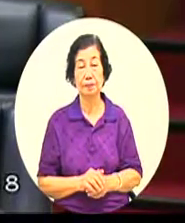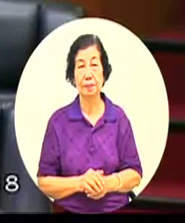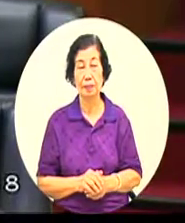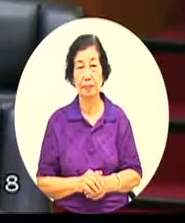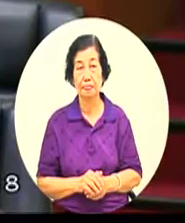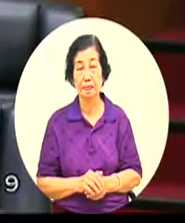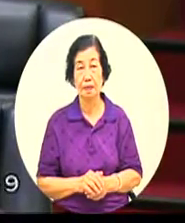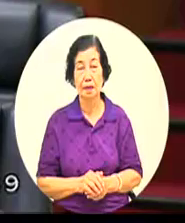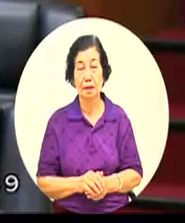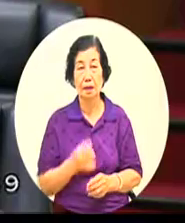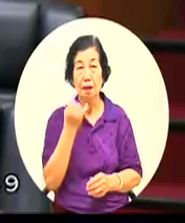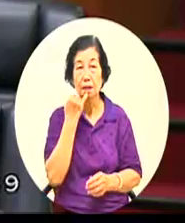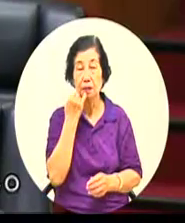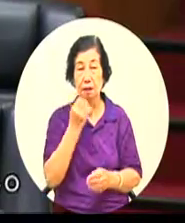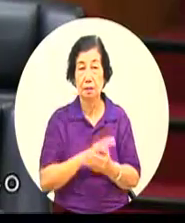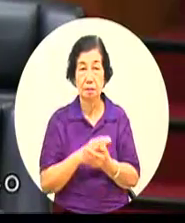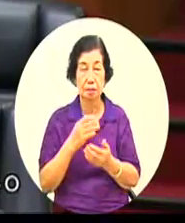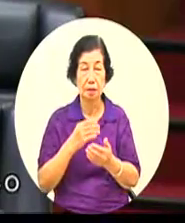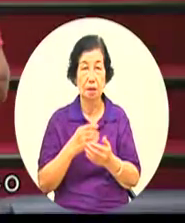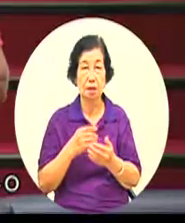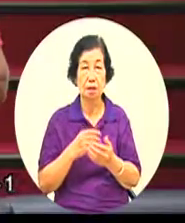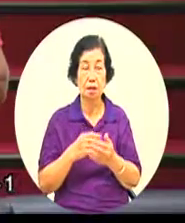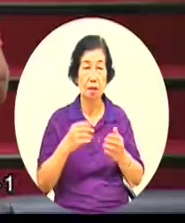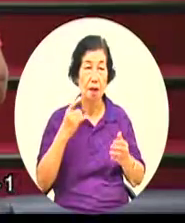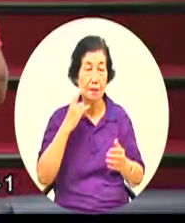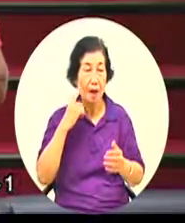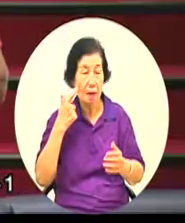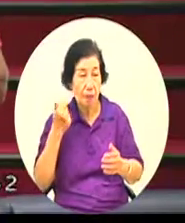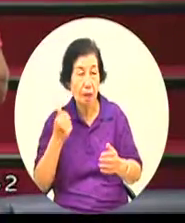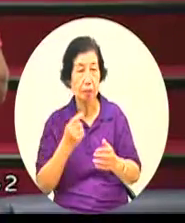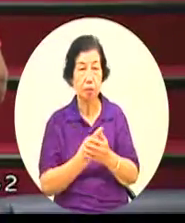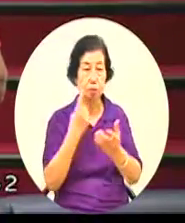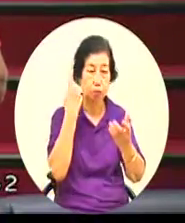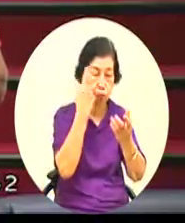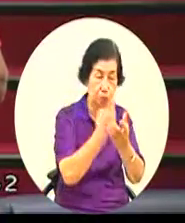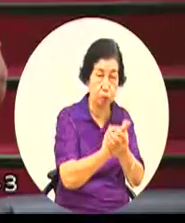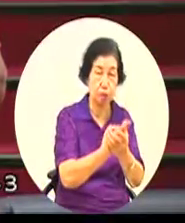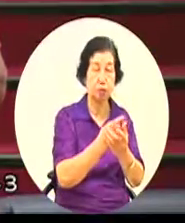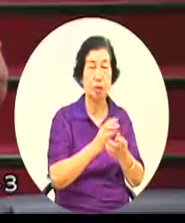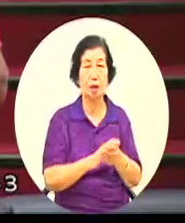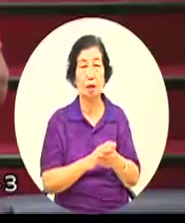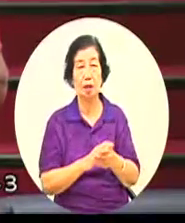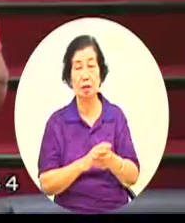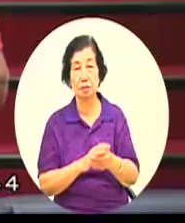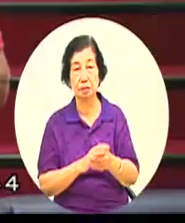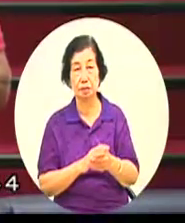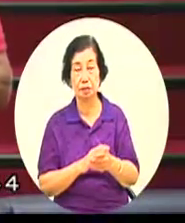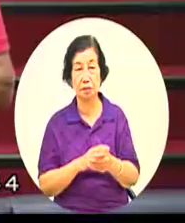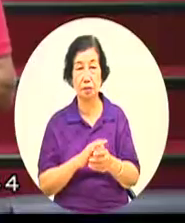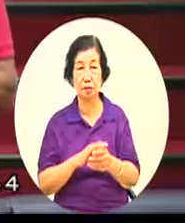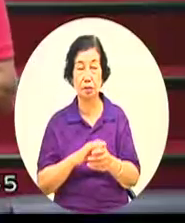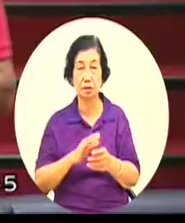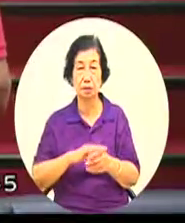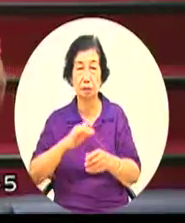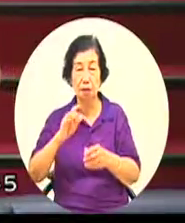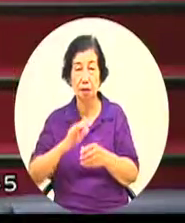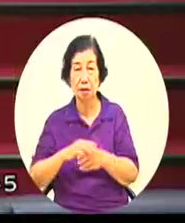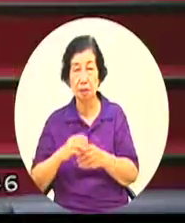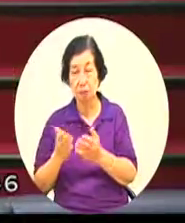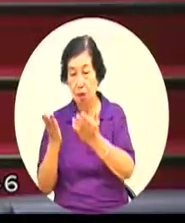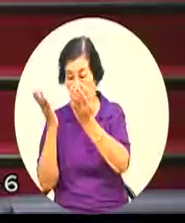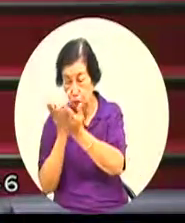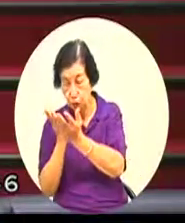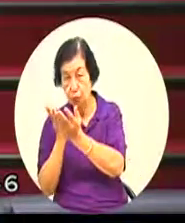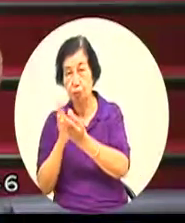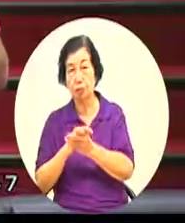也融入这个家长哈，哪怕是在孩子跟家长在上课的对话教育教学里面